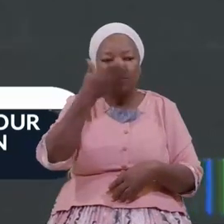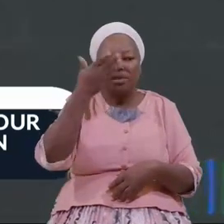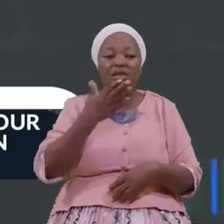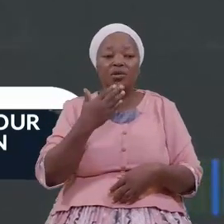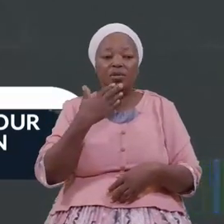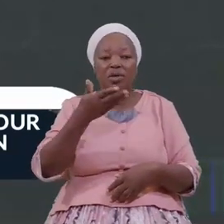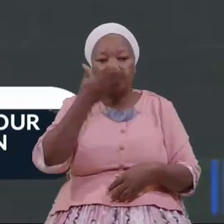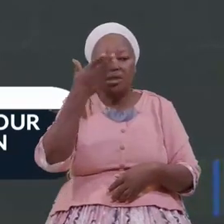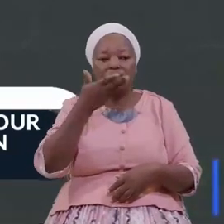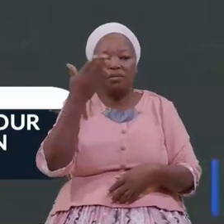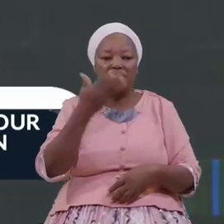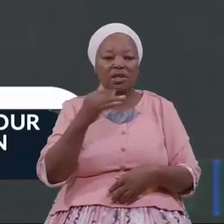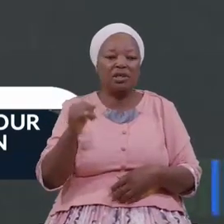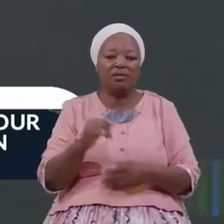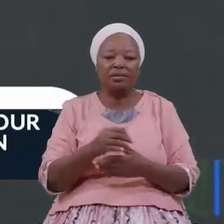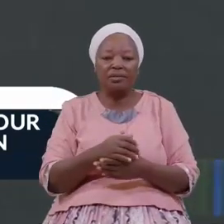bonne odeur.